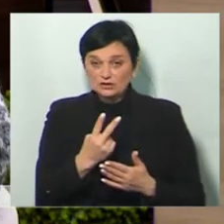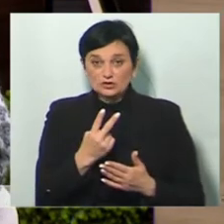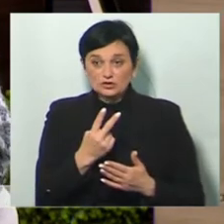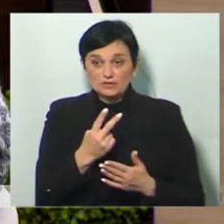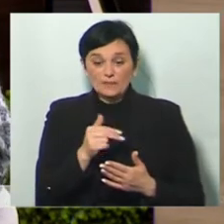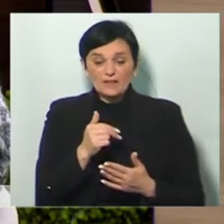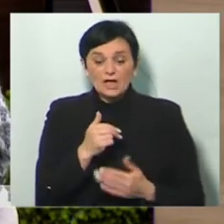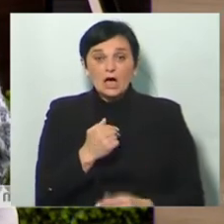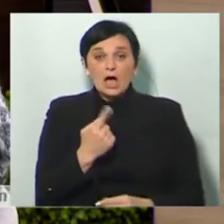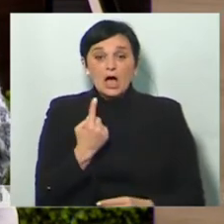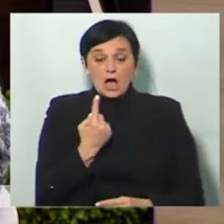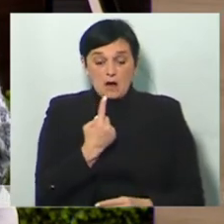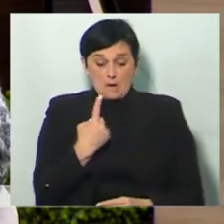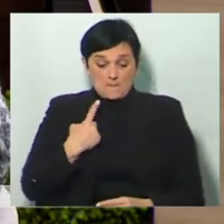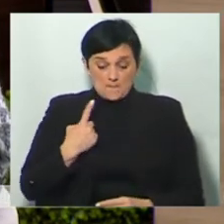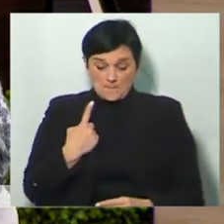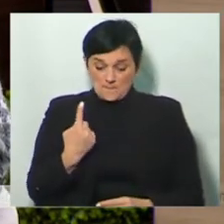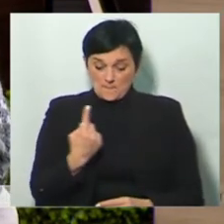martoba ertgvari